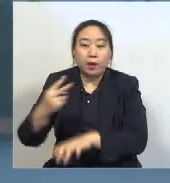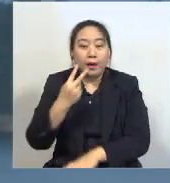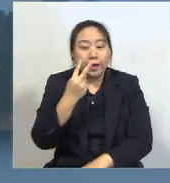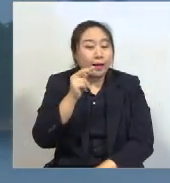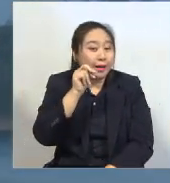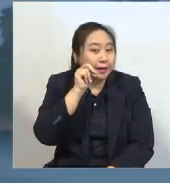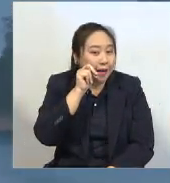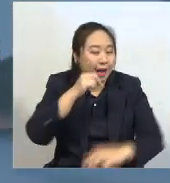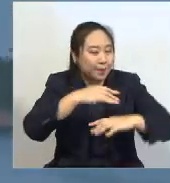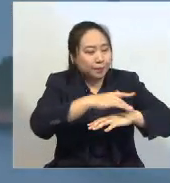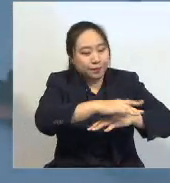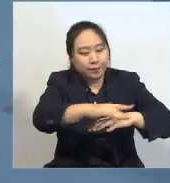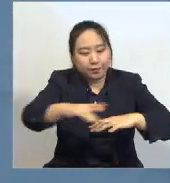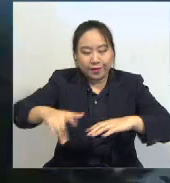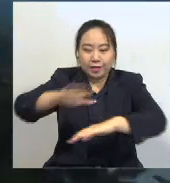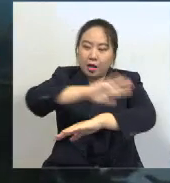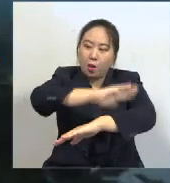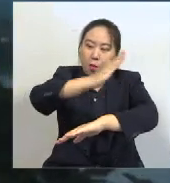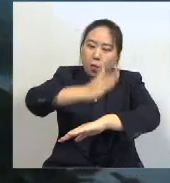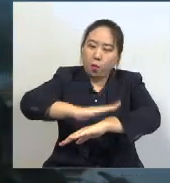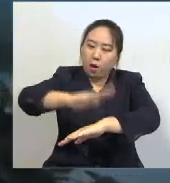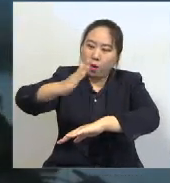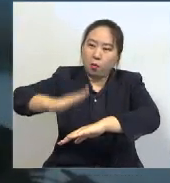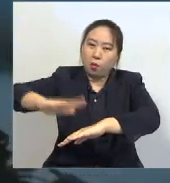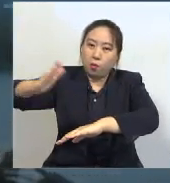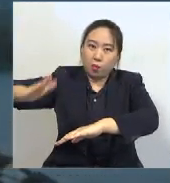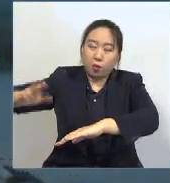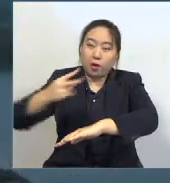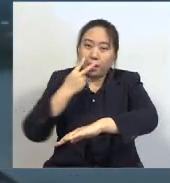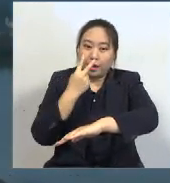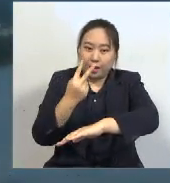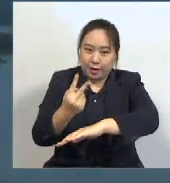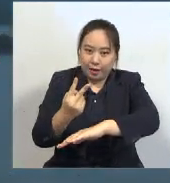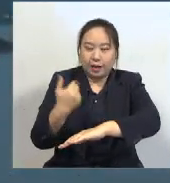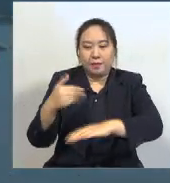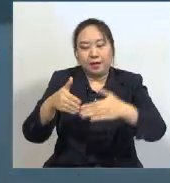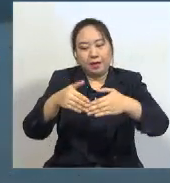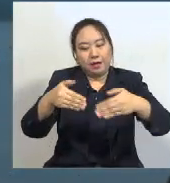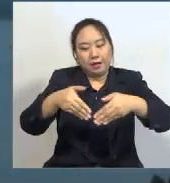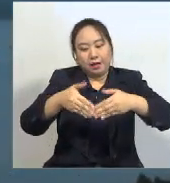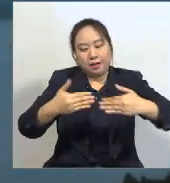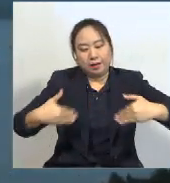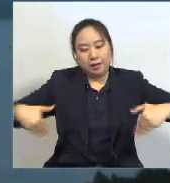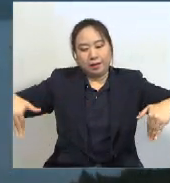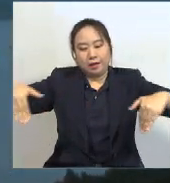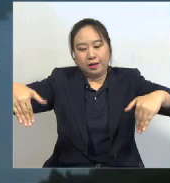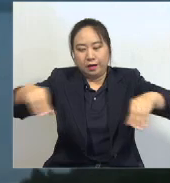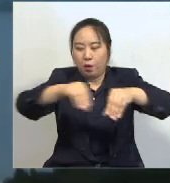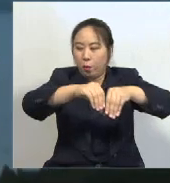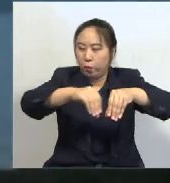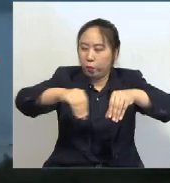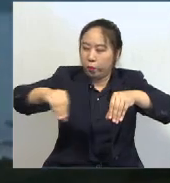ำกับภูมิทัศน์ของภูเขาสูงที่ขึ้นสลับซับซ้อนกันไปและยังมองเห็นสันเขื่อนทอดยาวออกไปไกลสุดลูกหูลูกต